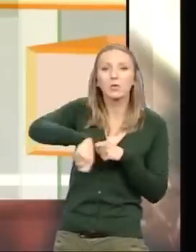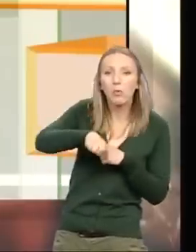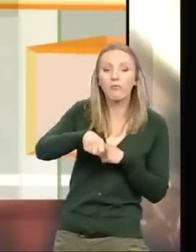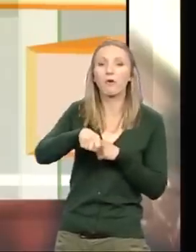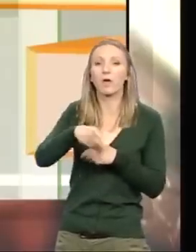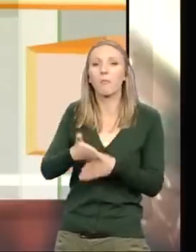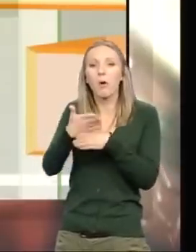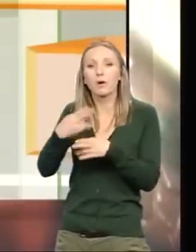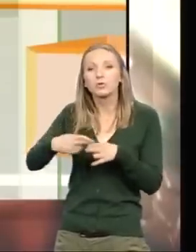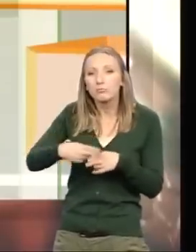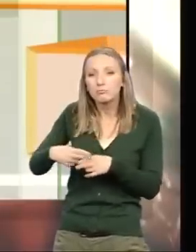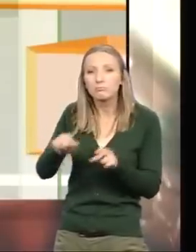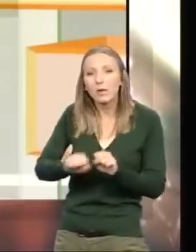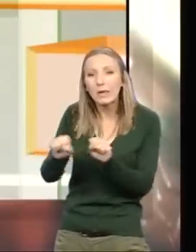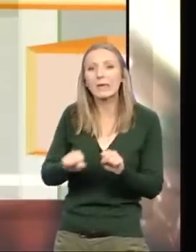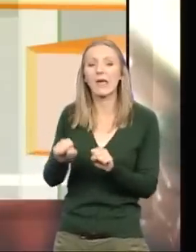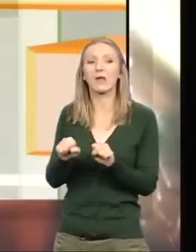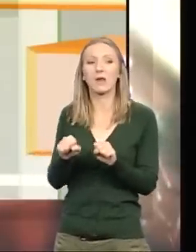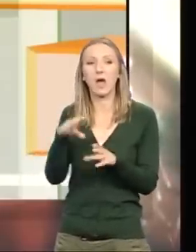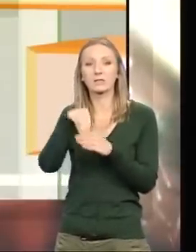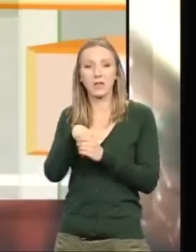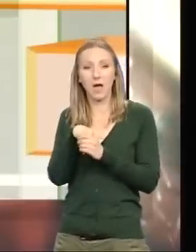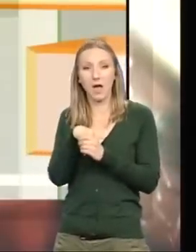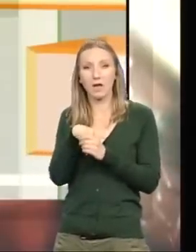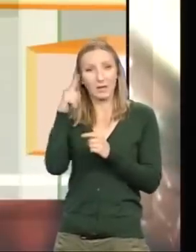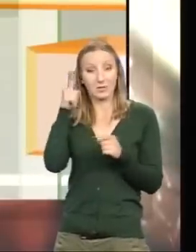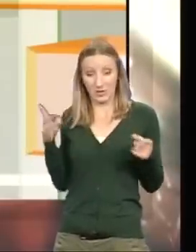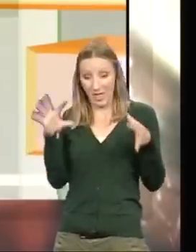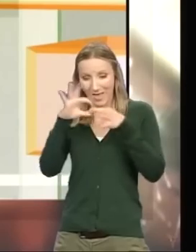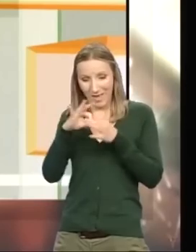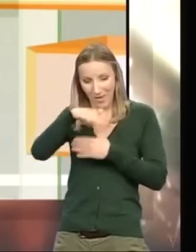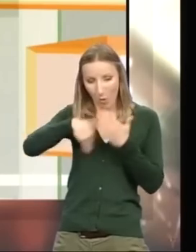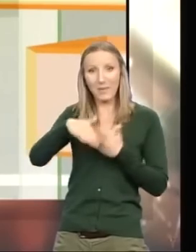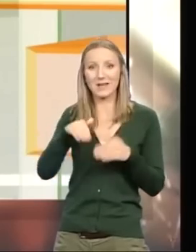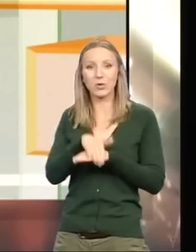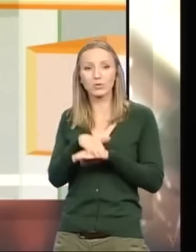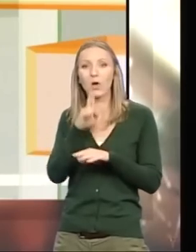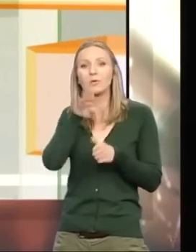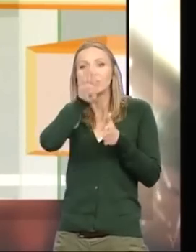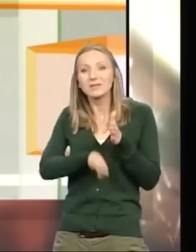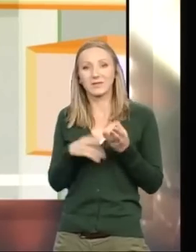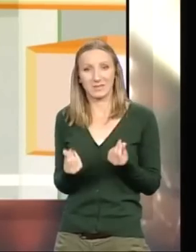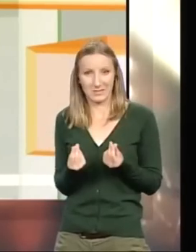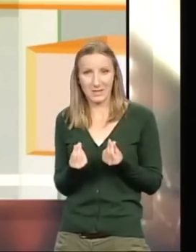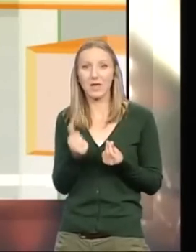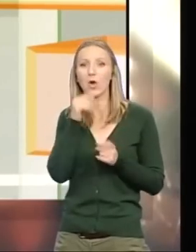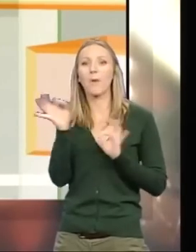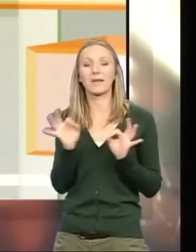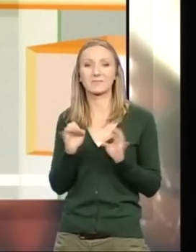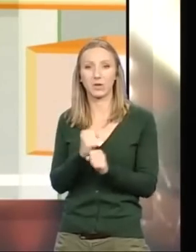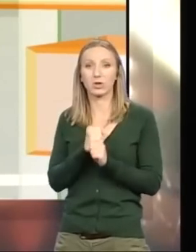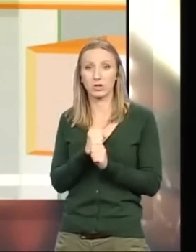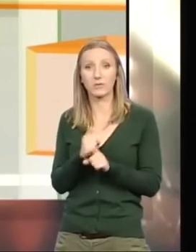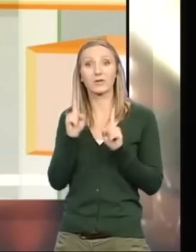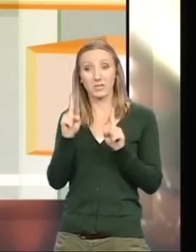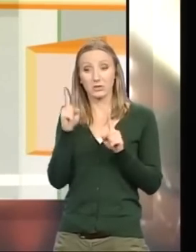pomošu kod održavanja higijene stana i tako dalje. I to je ta kombinacija usluga koja može onda da snizi cenu i da obezbedi održivo. Znači